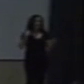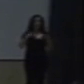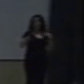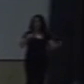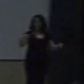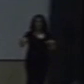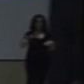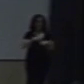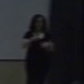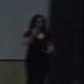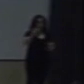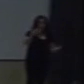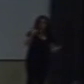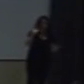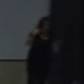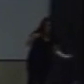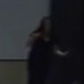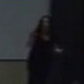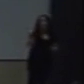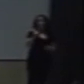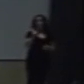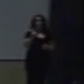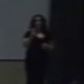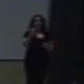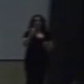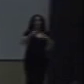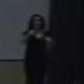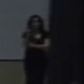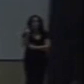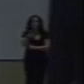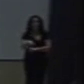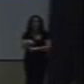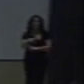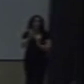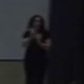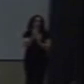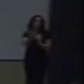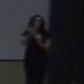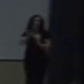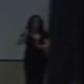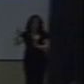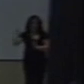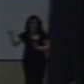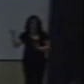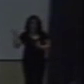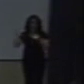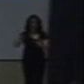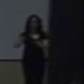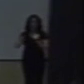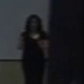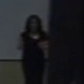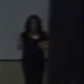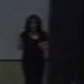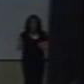tal. I si d'això han pogut fer, a més, un producte de ficció, perquè hi ha molts docu-shows d'aquests a la